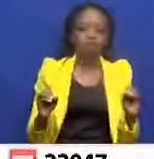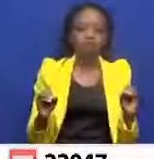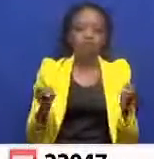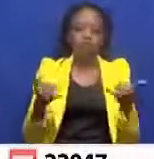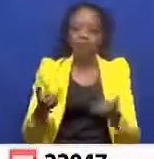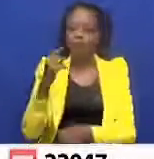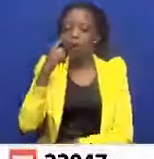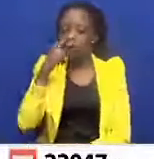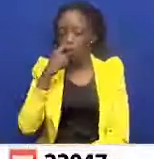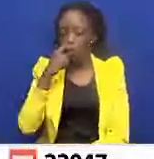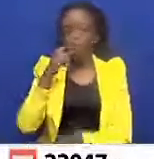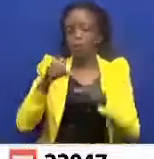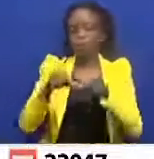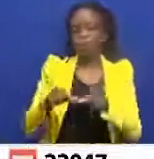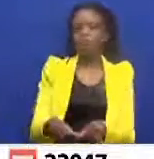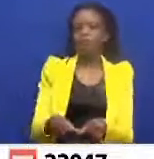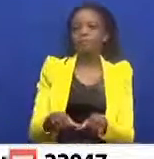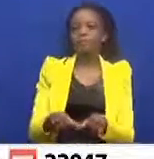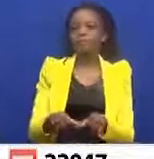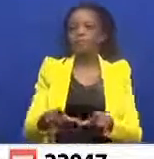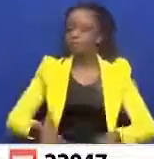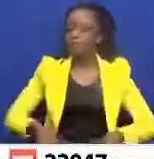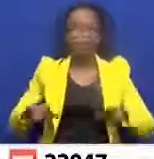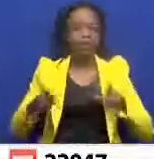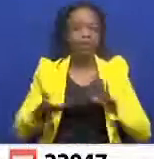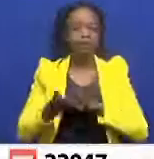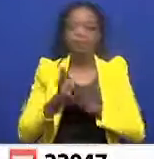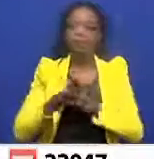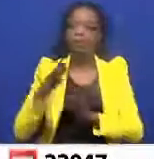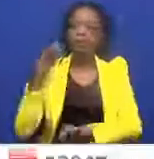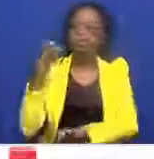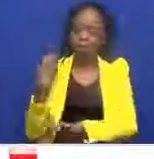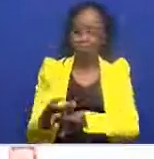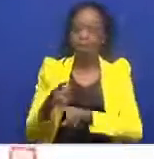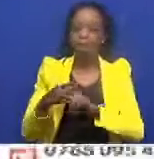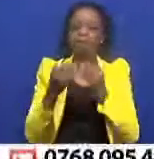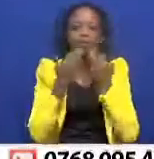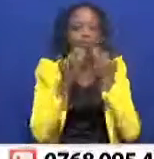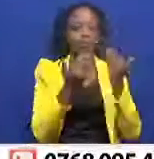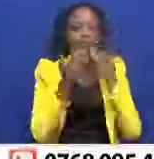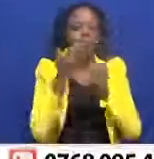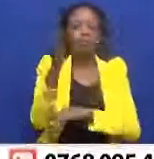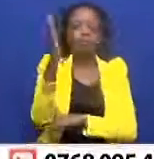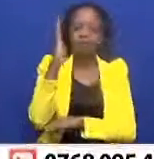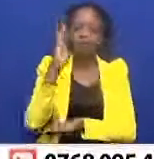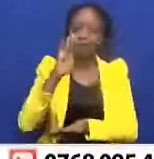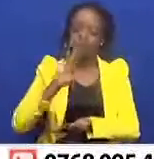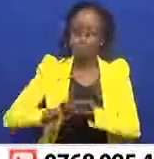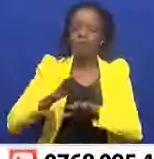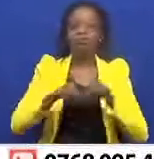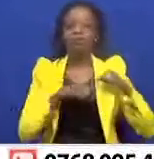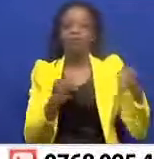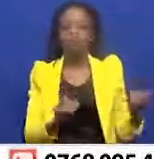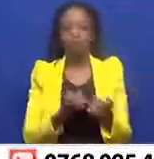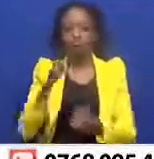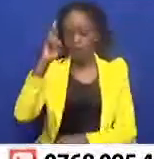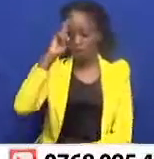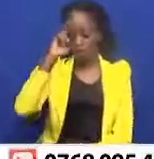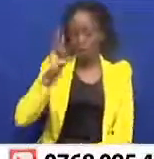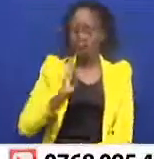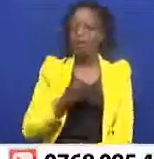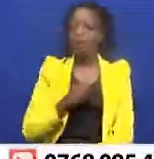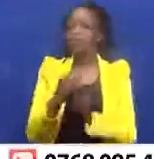nyumbani tu, kukaa nyumbani kakuwa kweli maisha imekuwa magumu. Lakini nashukuru Mungu mwenye amewaguza moyo, mkakumbuka sisi wenye